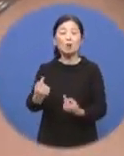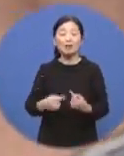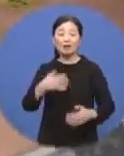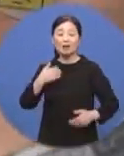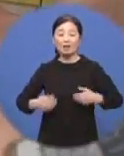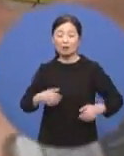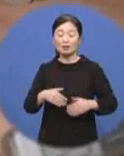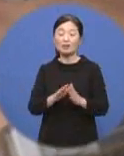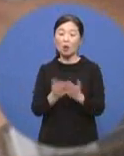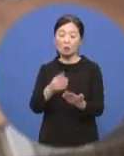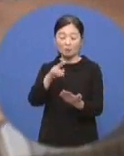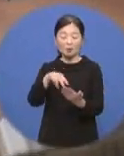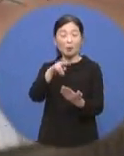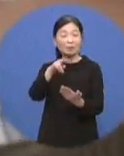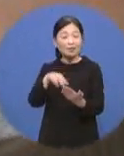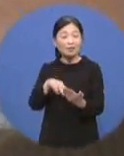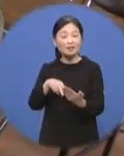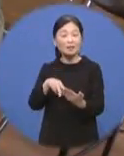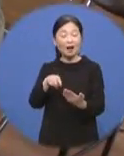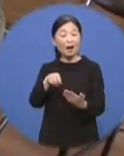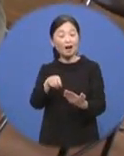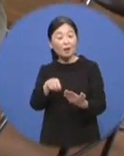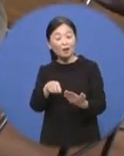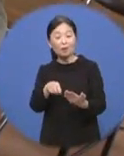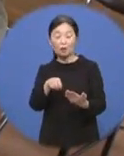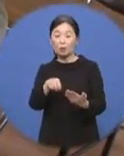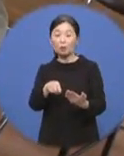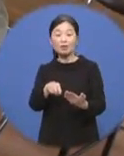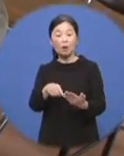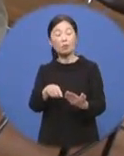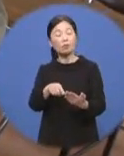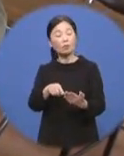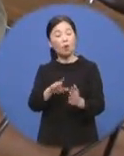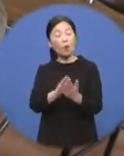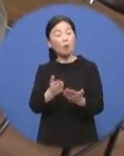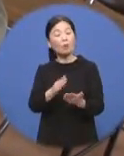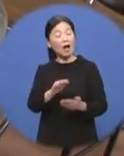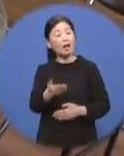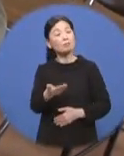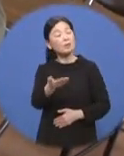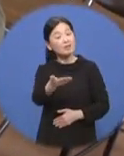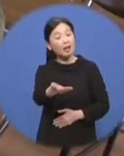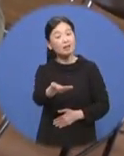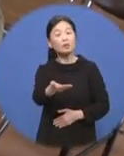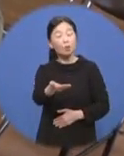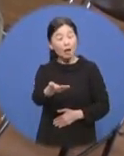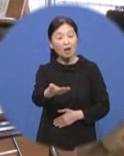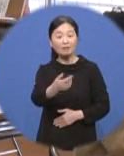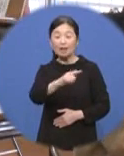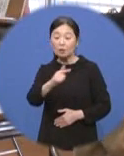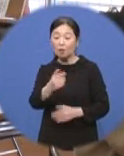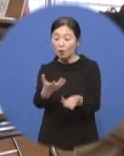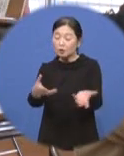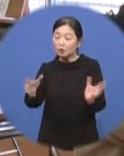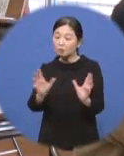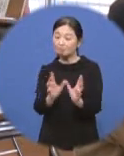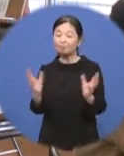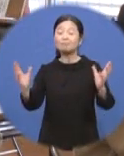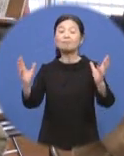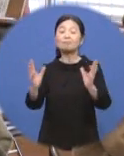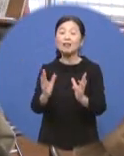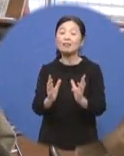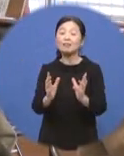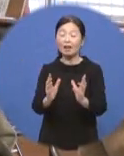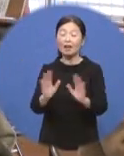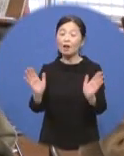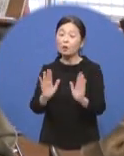や今日こんな本入ってるよとか、こんな本ありますかとか、自分たちでグループになって読んだりしてるのがす